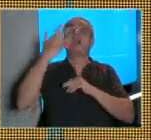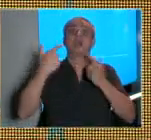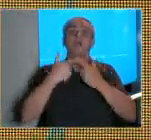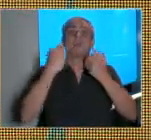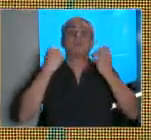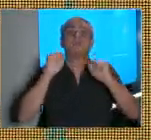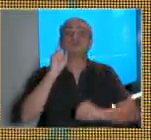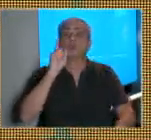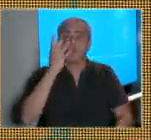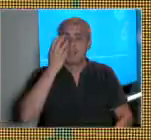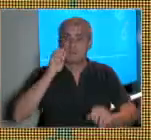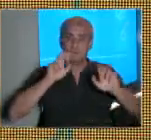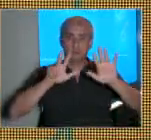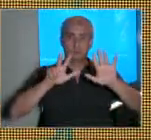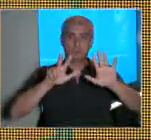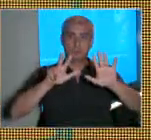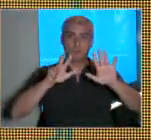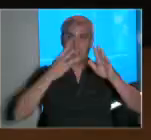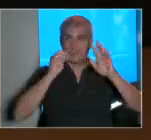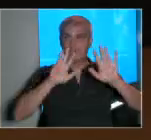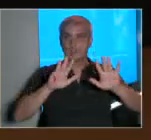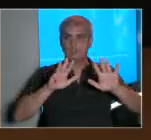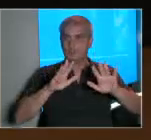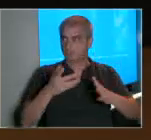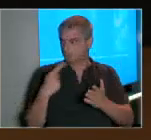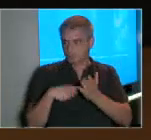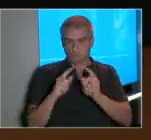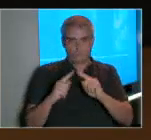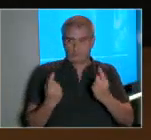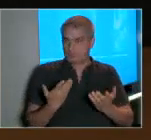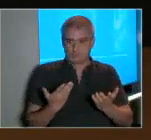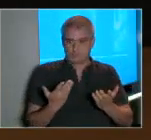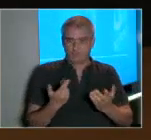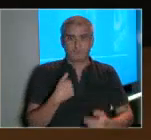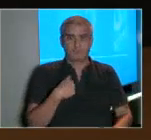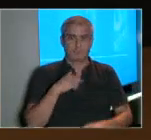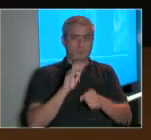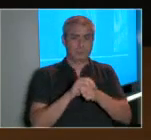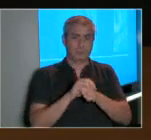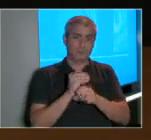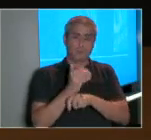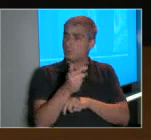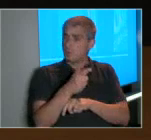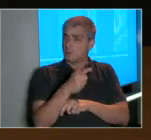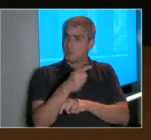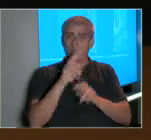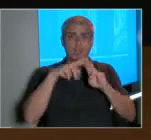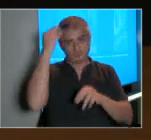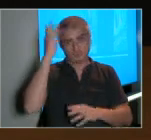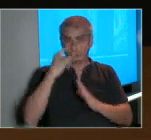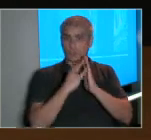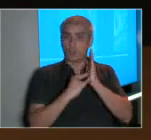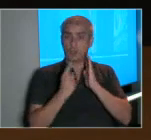מלחמת השחרור משנת 1949. דוגמה אחרת, אנחנו זיהינו באיחור של הרשות הפלסטינית יש